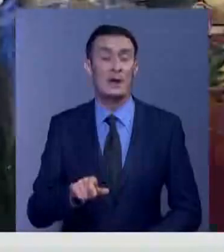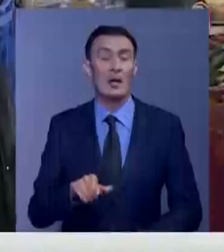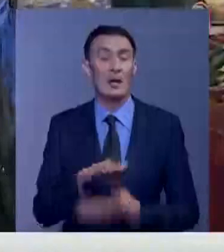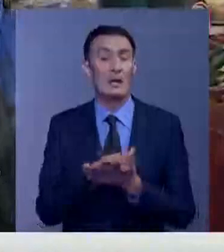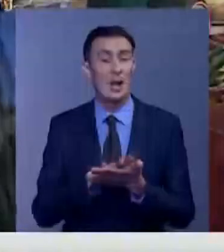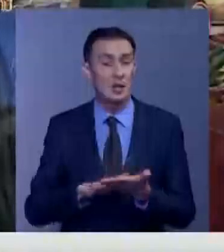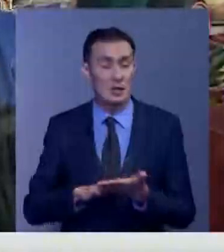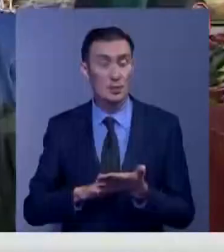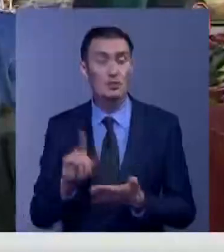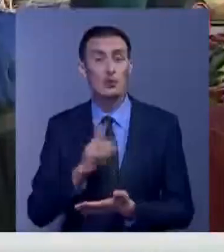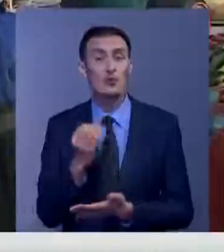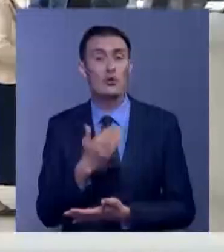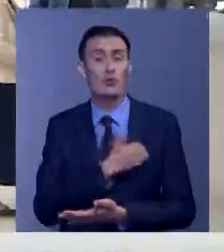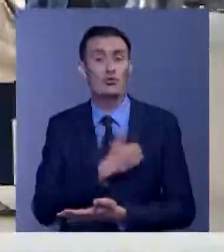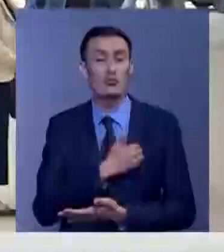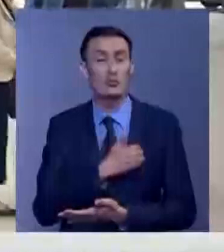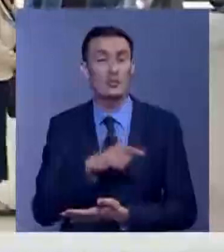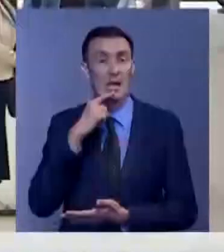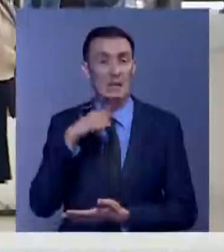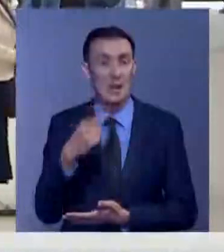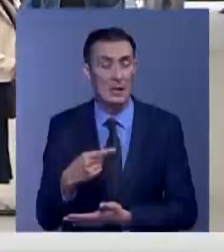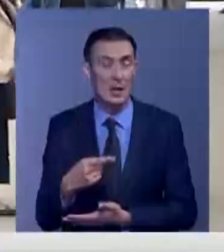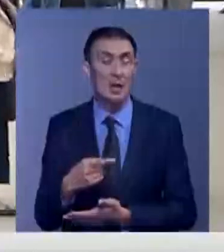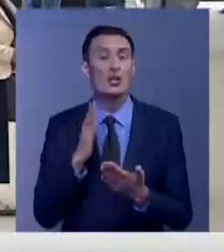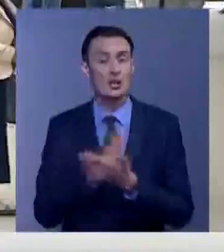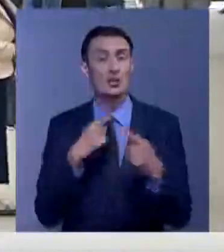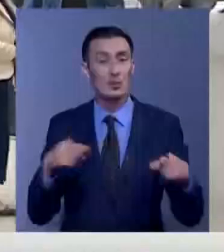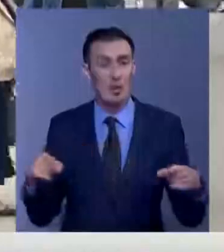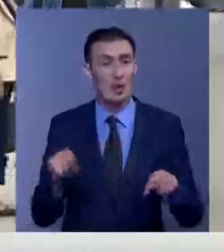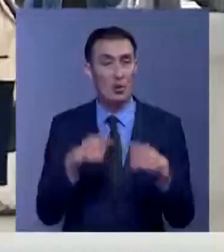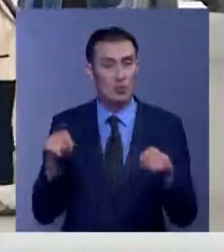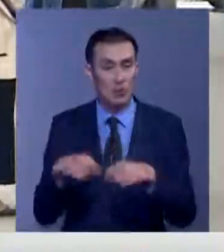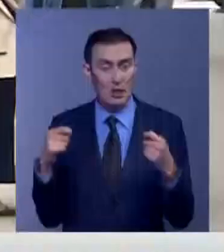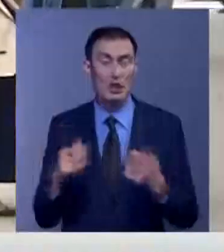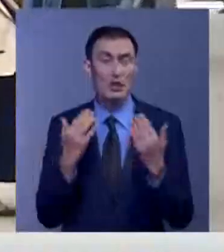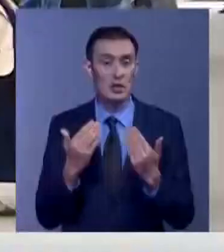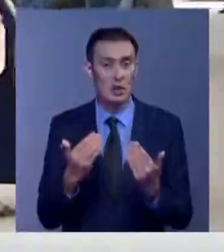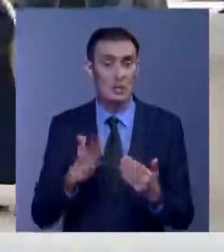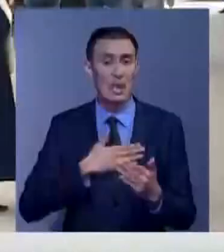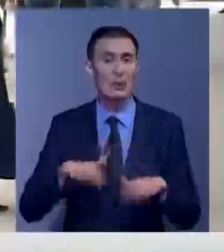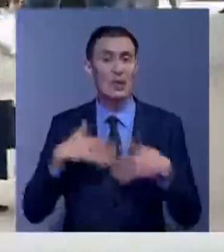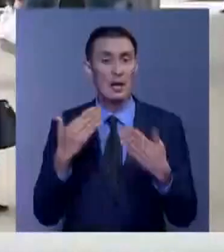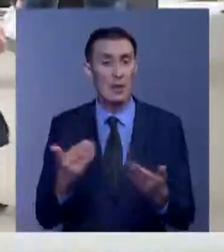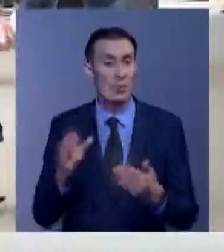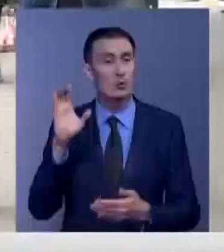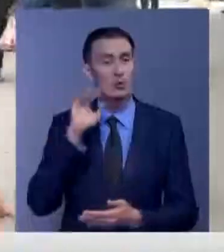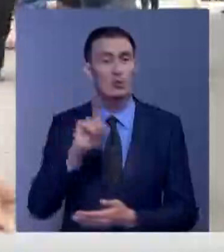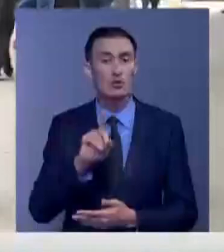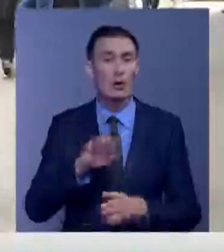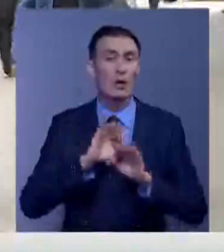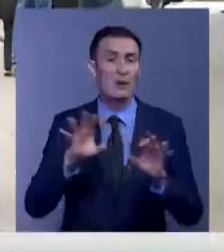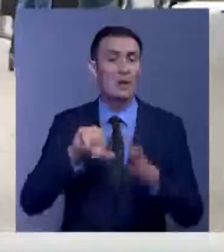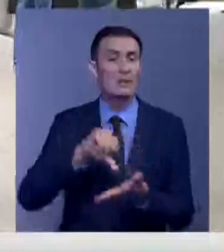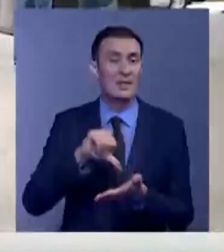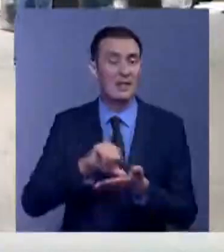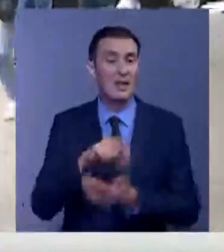Затем, что я хочу отметить, есть и другие нарушения, и сейчас я предлагаю вот послушать, что говорили